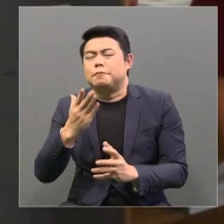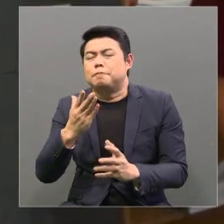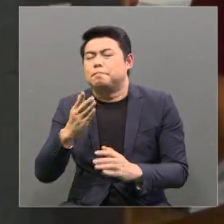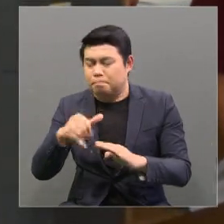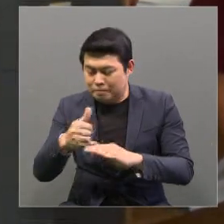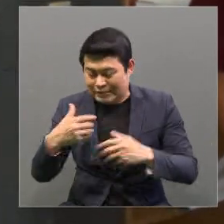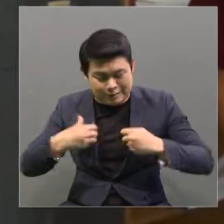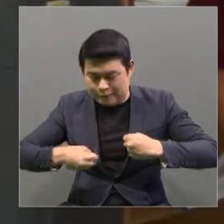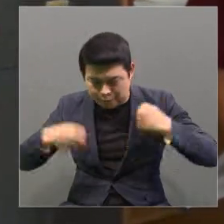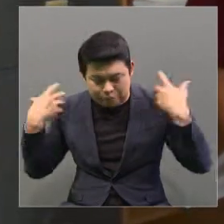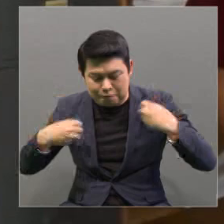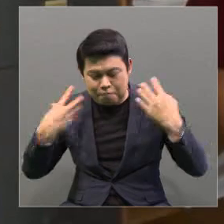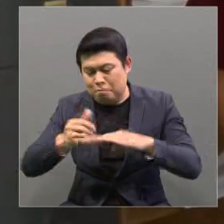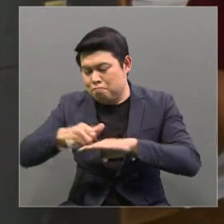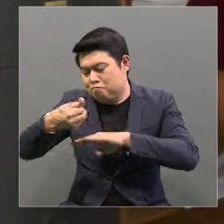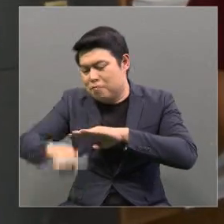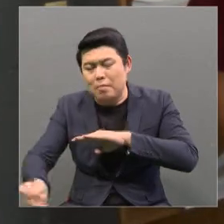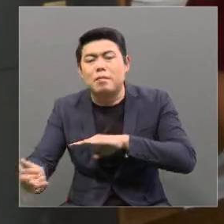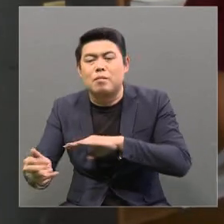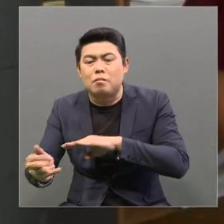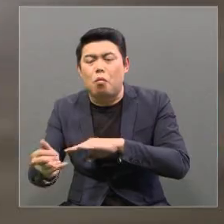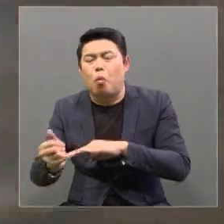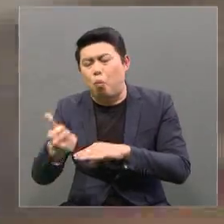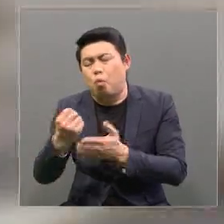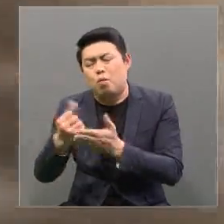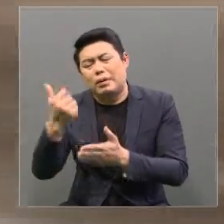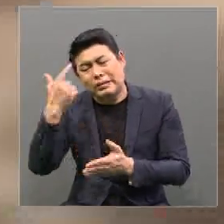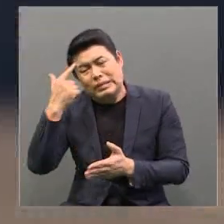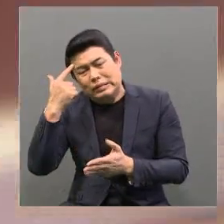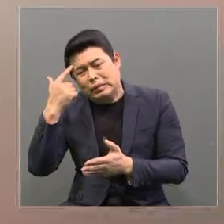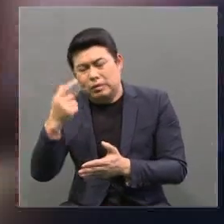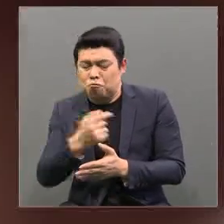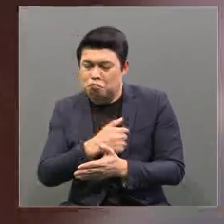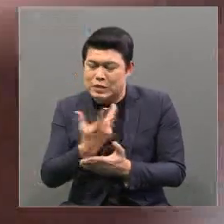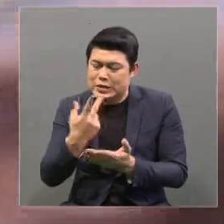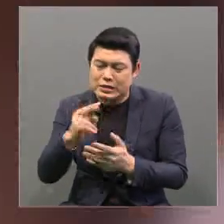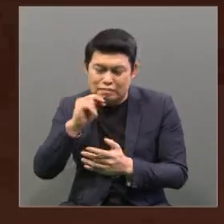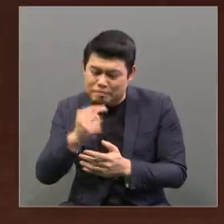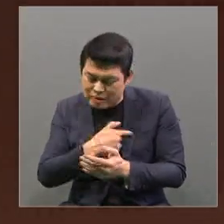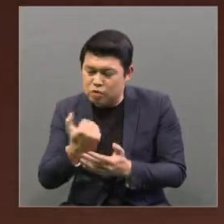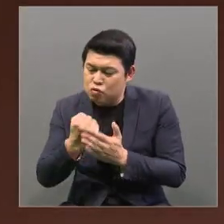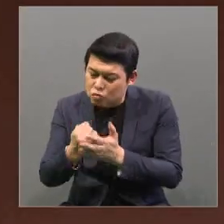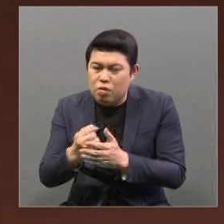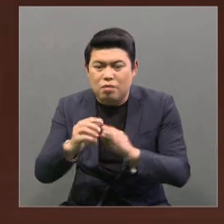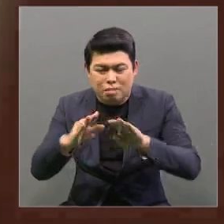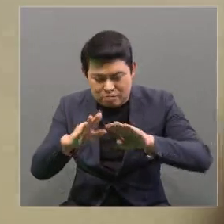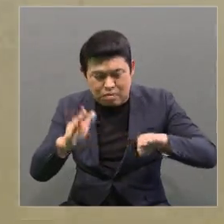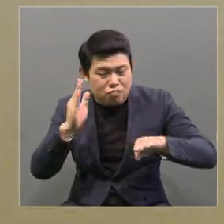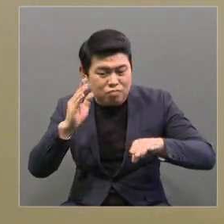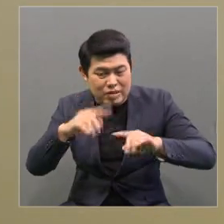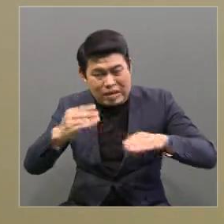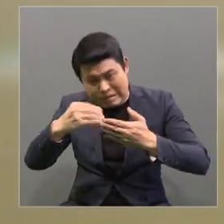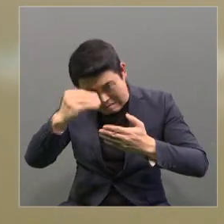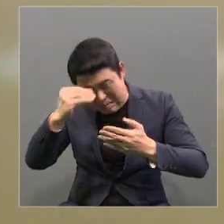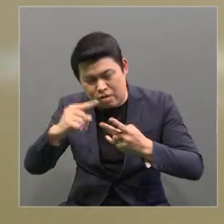าลงไปแล้วมันจะถ่วงเนี่ยเขาก็เอาออกหมดเลย ใ ช่สุดยอดมาก คือเรื่องของความกล้าหาญเรื่องน้ำใจเนี่ยชื่นชมทั้งตัวน้องพิชยุทธ์แล้